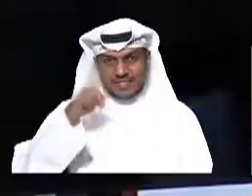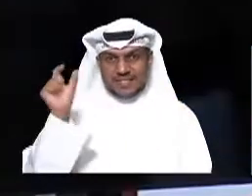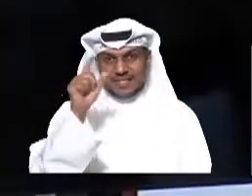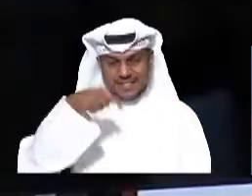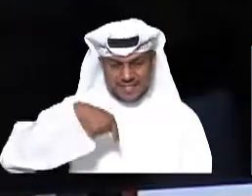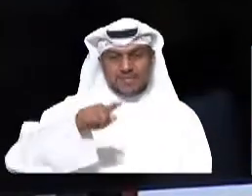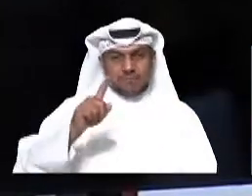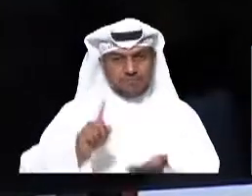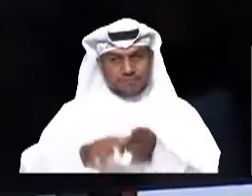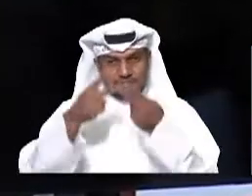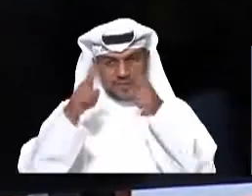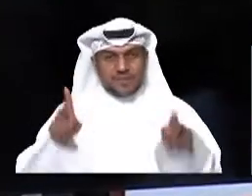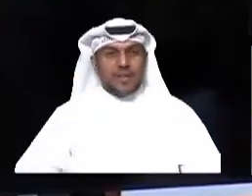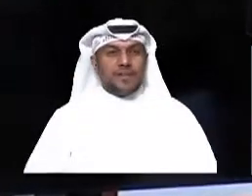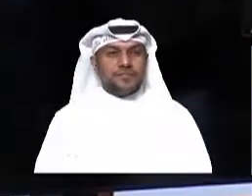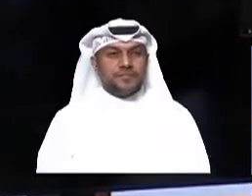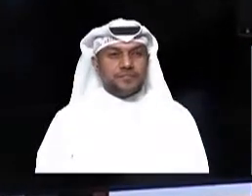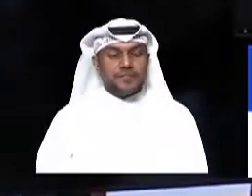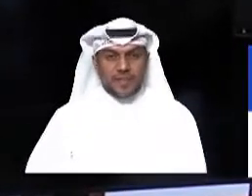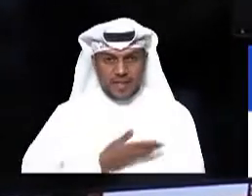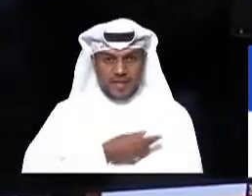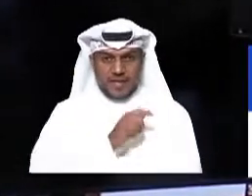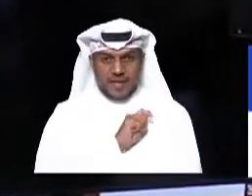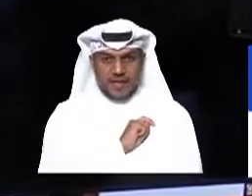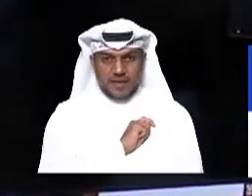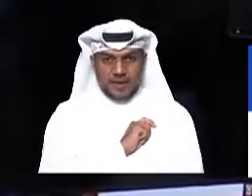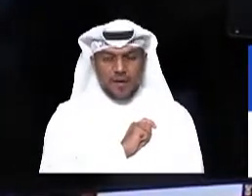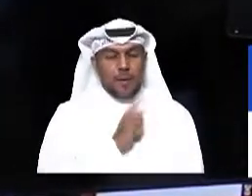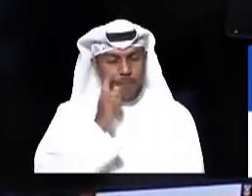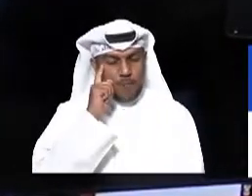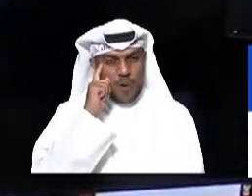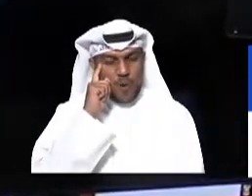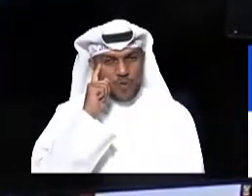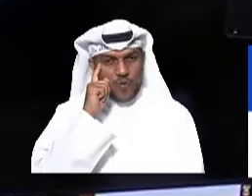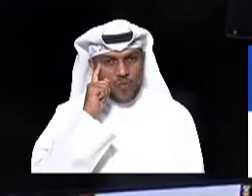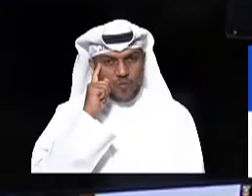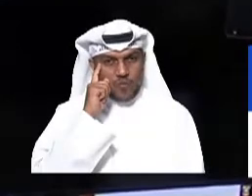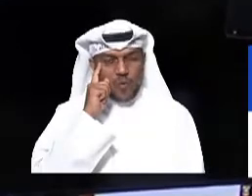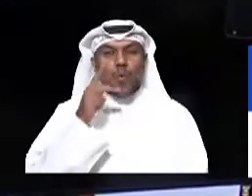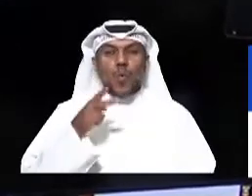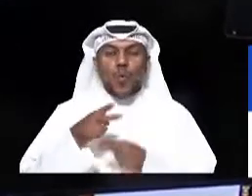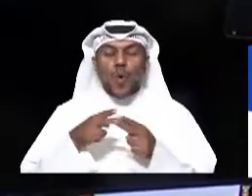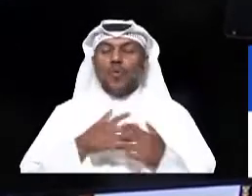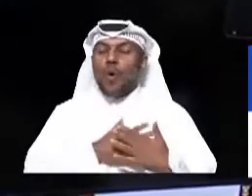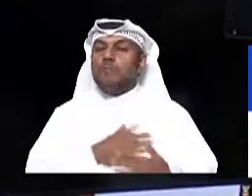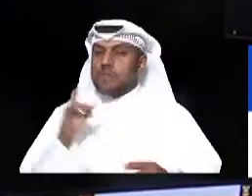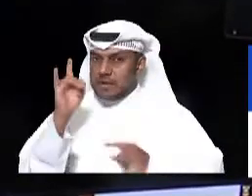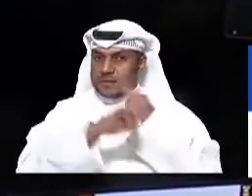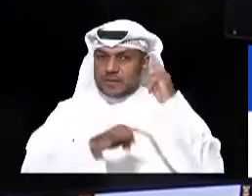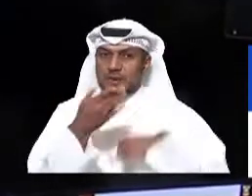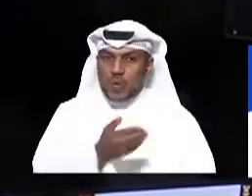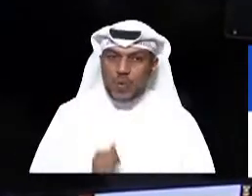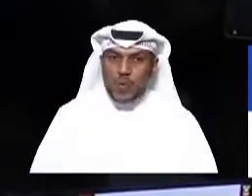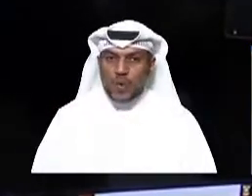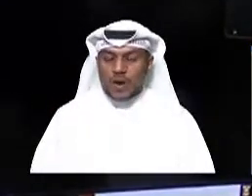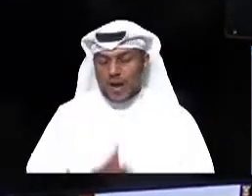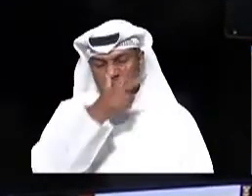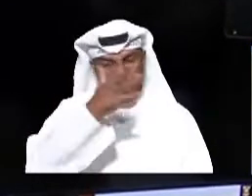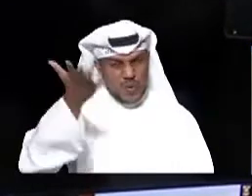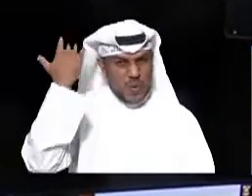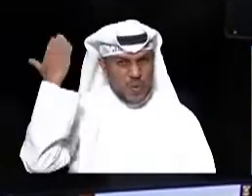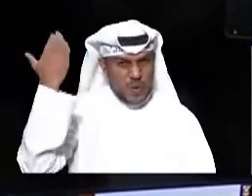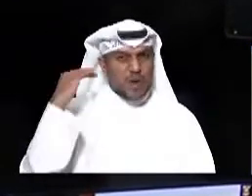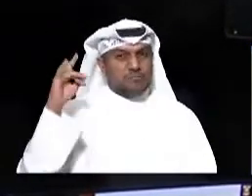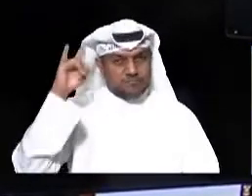القادمة. بالنسبة لنا مدريد هي عاصمة أوروبا للكويتيين، ومدريد تاريخها يمكن